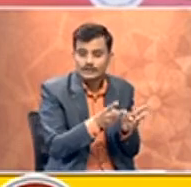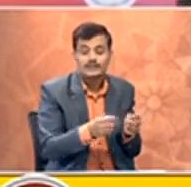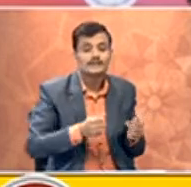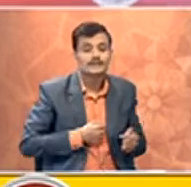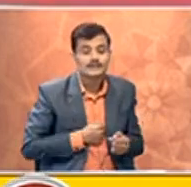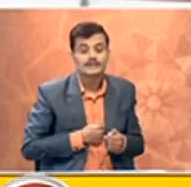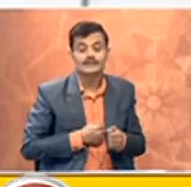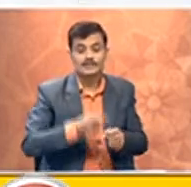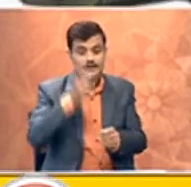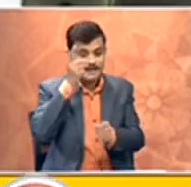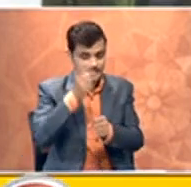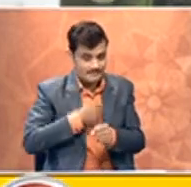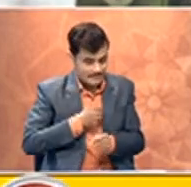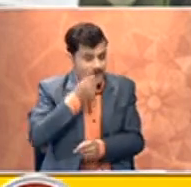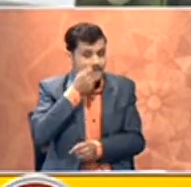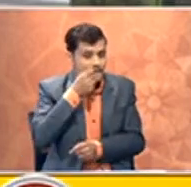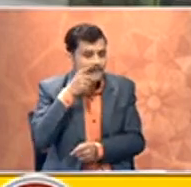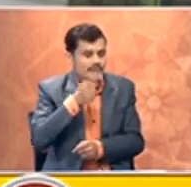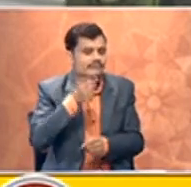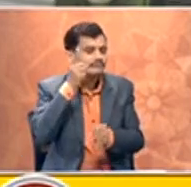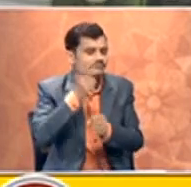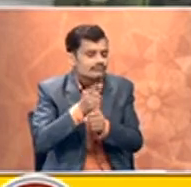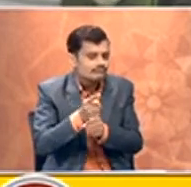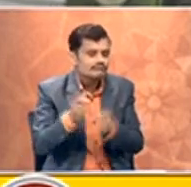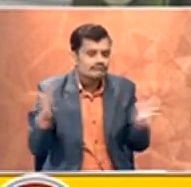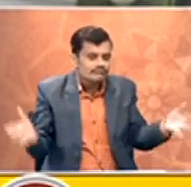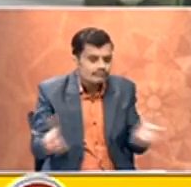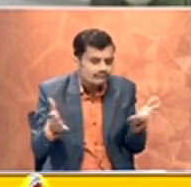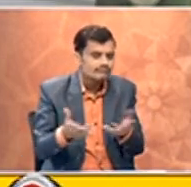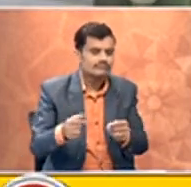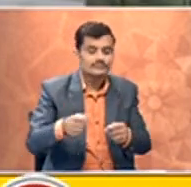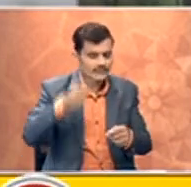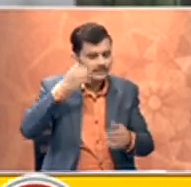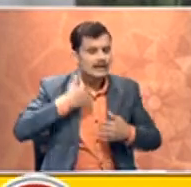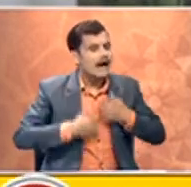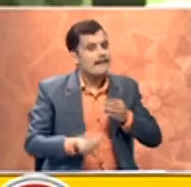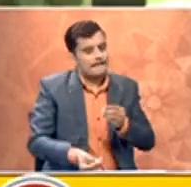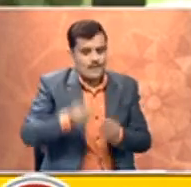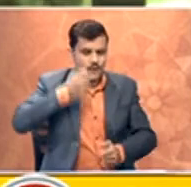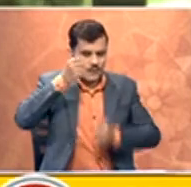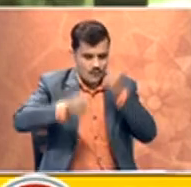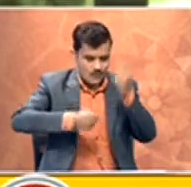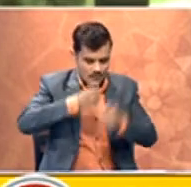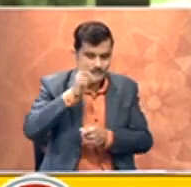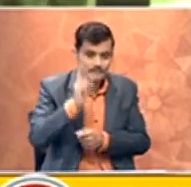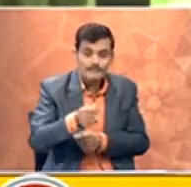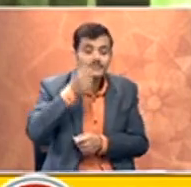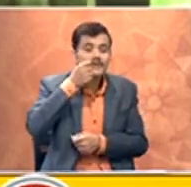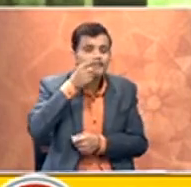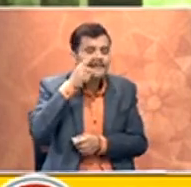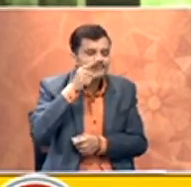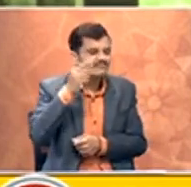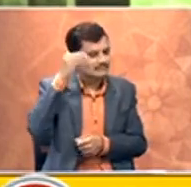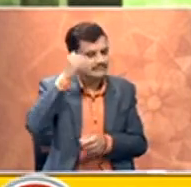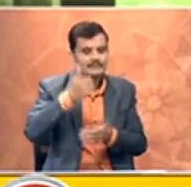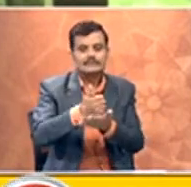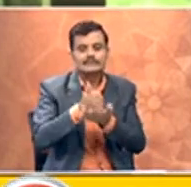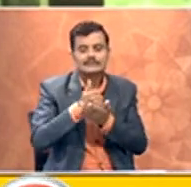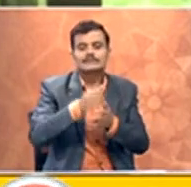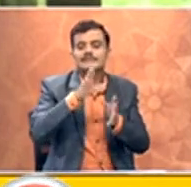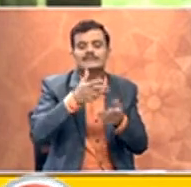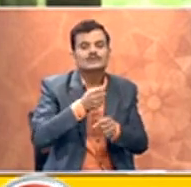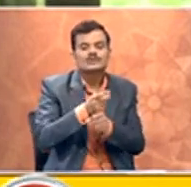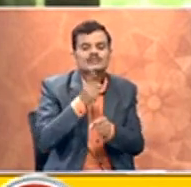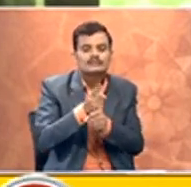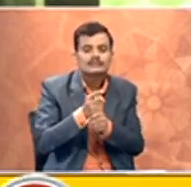काफी रुचि थी, लेकिन वो कुछ कर नहीं पाए, फाइनेंशियल सपोर्ट उतना नहीं था और उतनी जानकारी भी नहीं थी। इसलिए मेरी माताजी